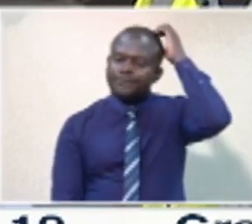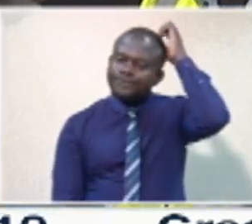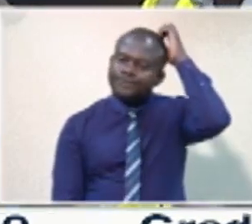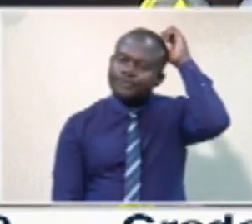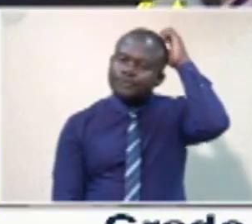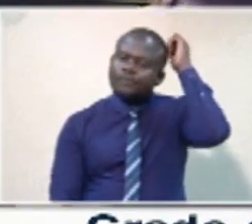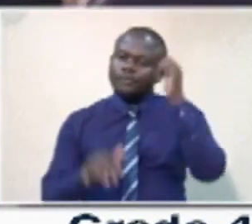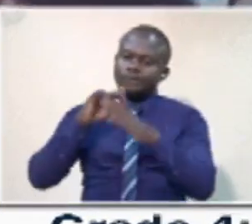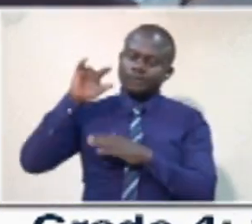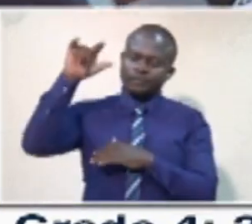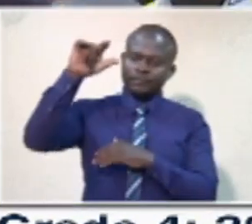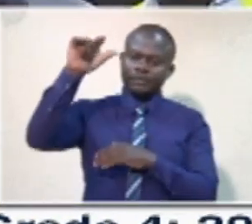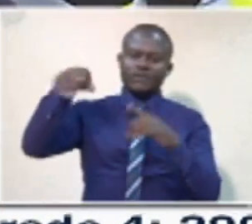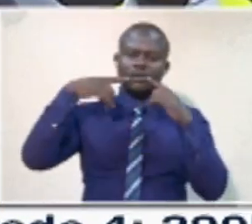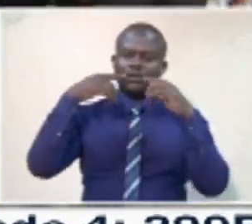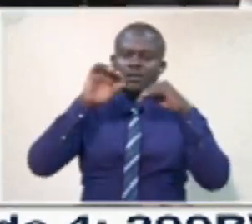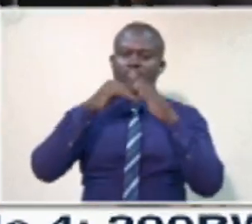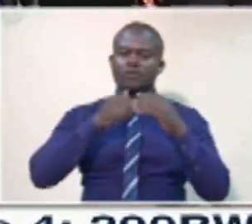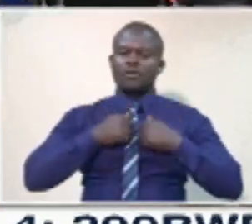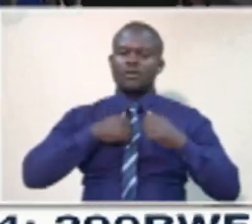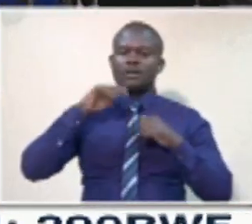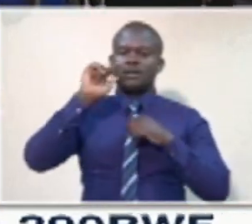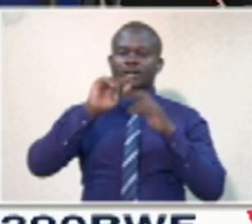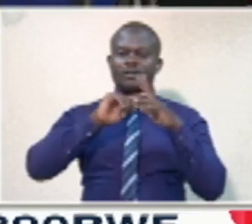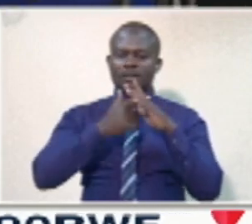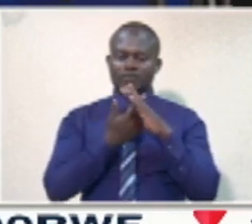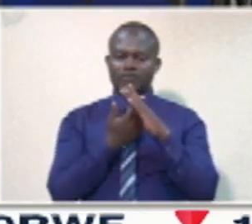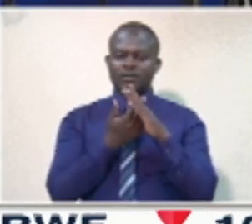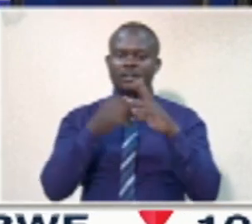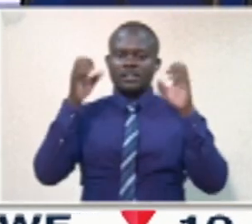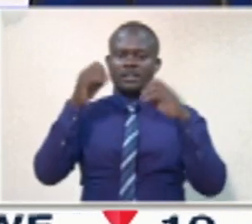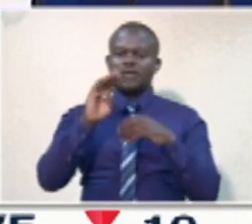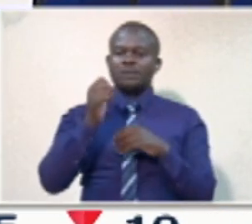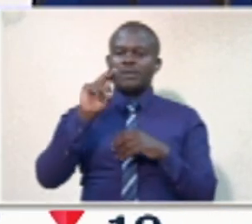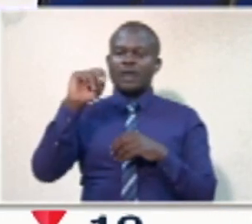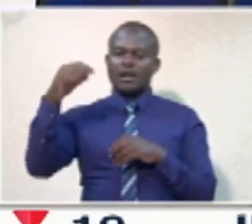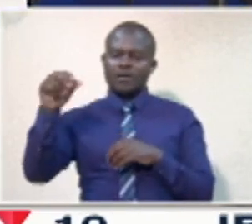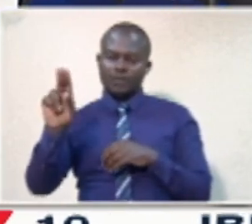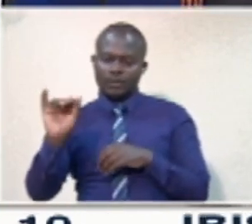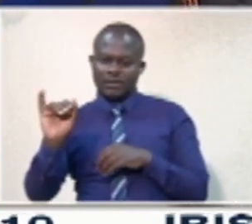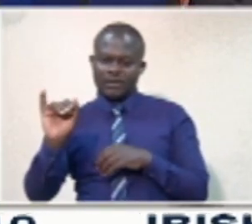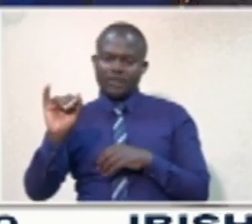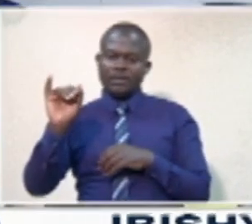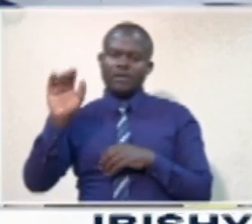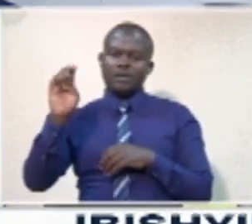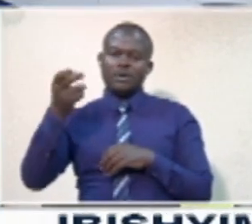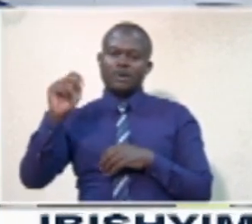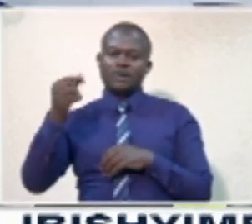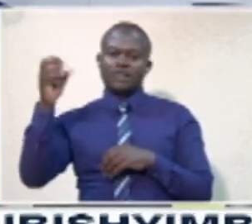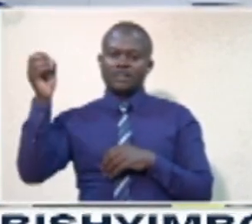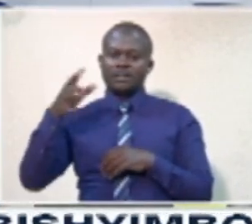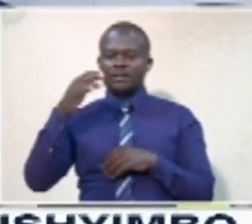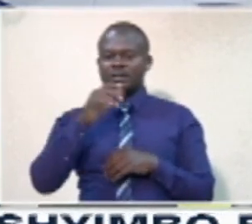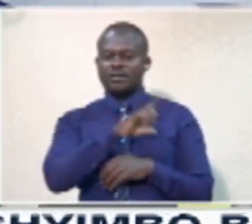abakora ingendo z'indege baravuga ko kuba Rwandeya itangije ingendo Kigali Bangui Kigali ari amahirwe akomeye